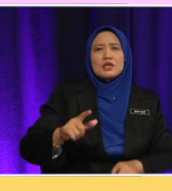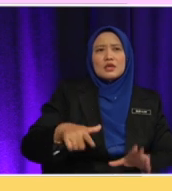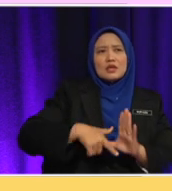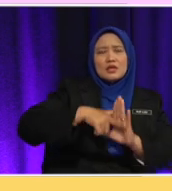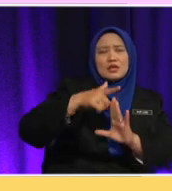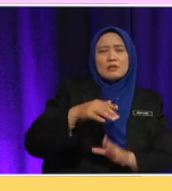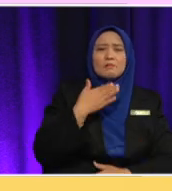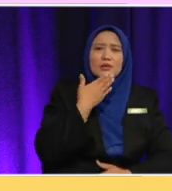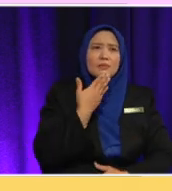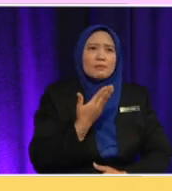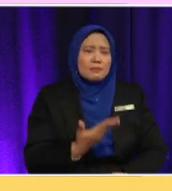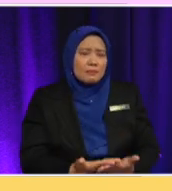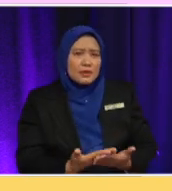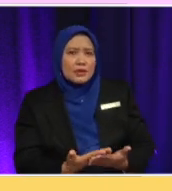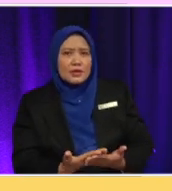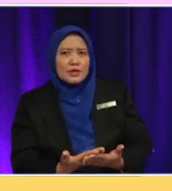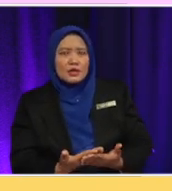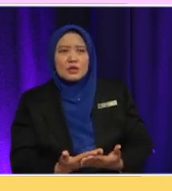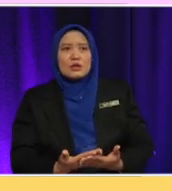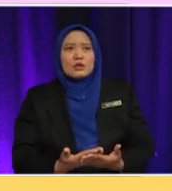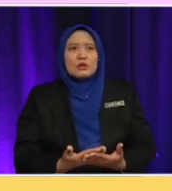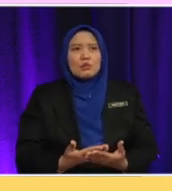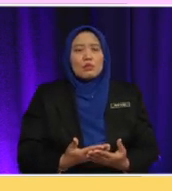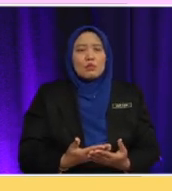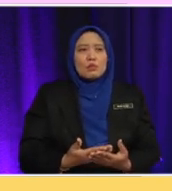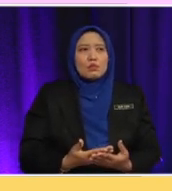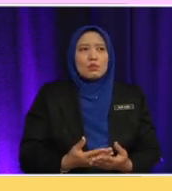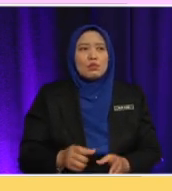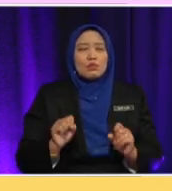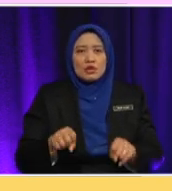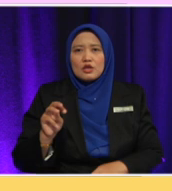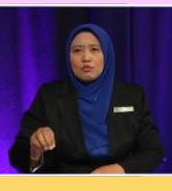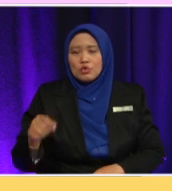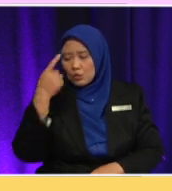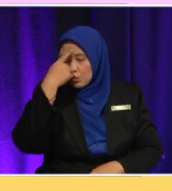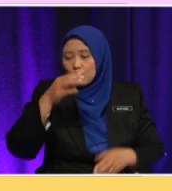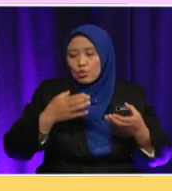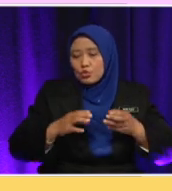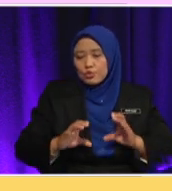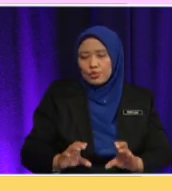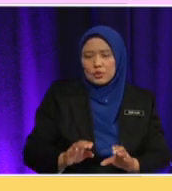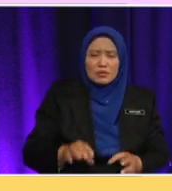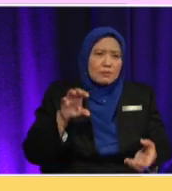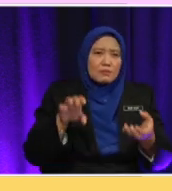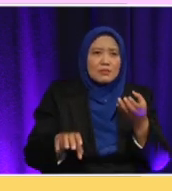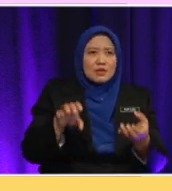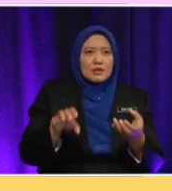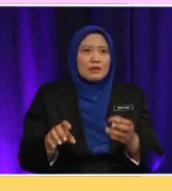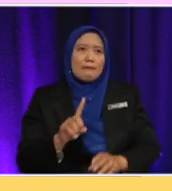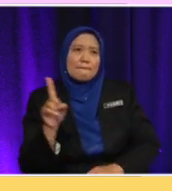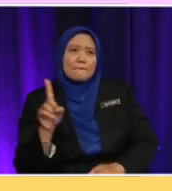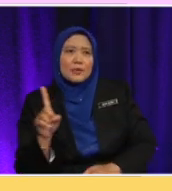pelajaran kalian untuk coba untuk bandingkan dulu